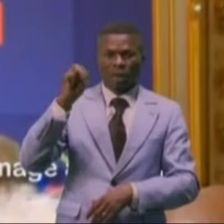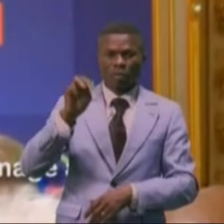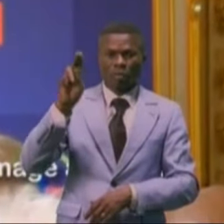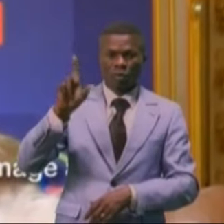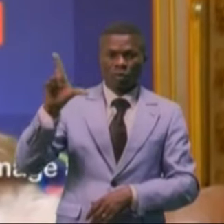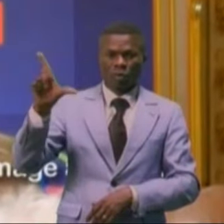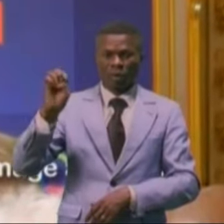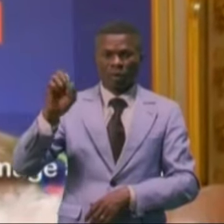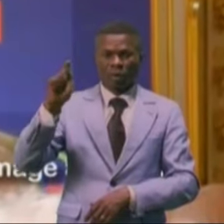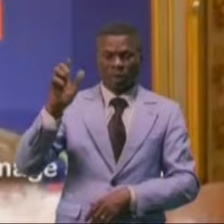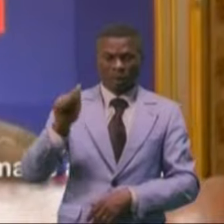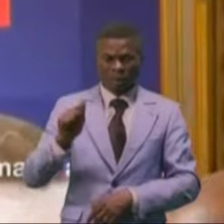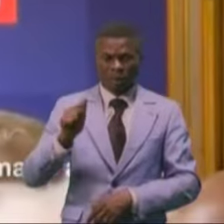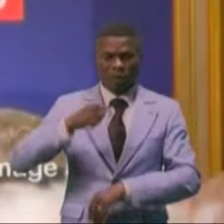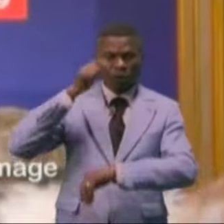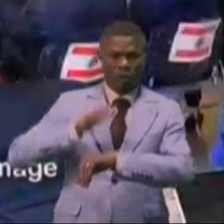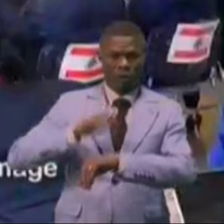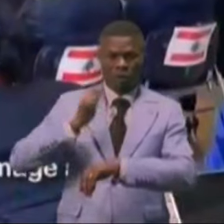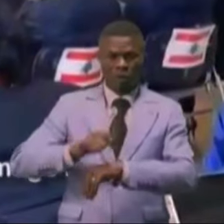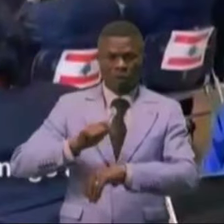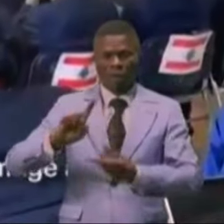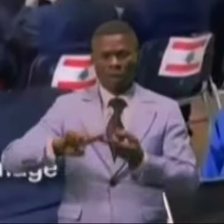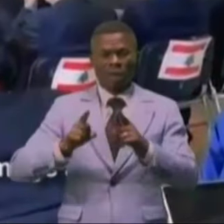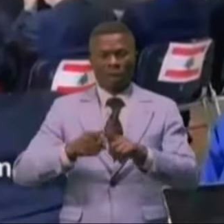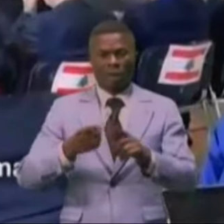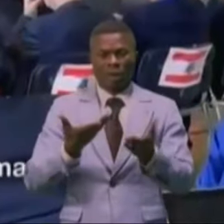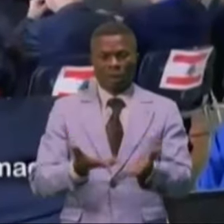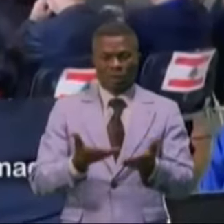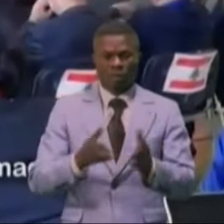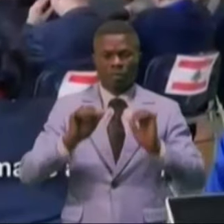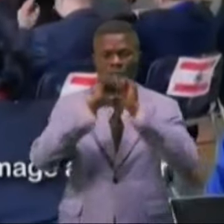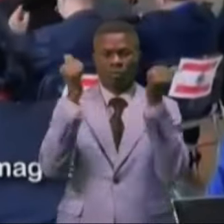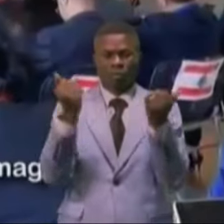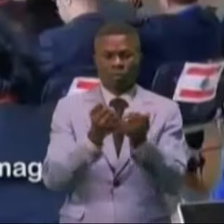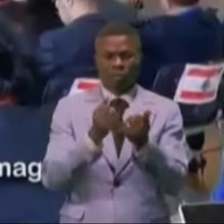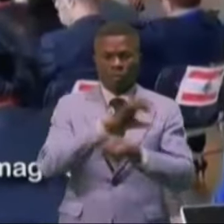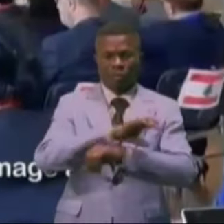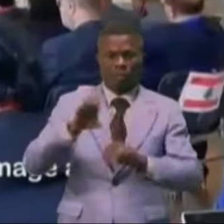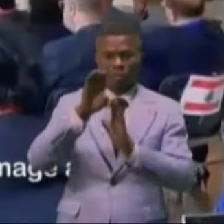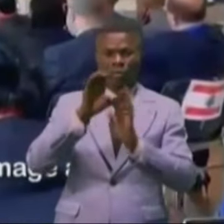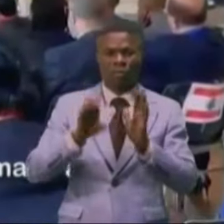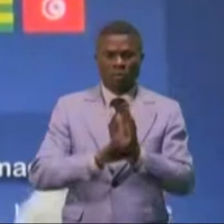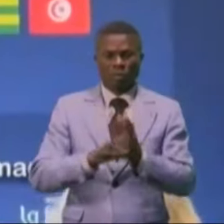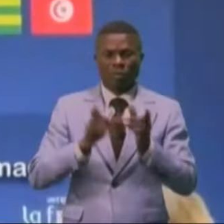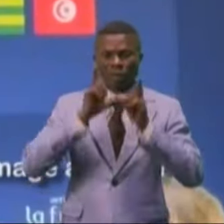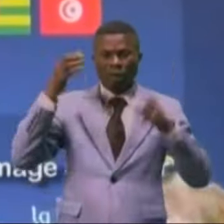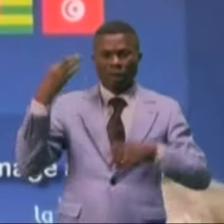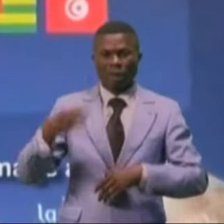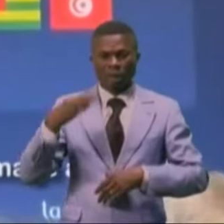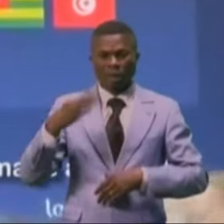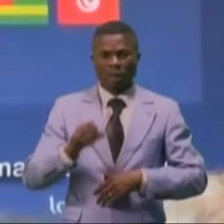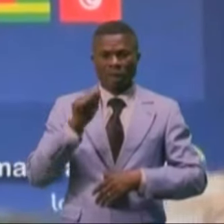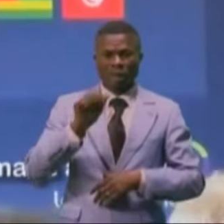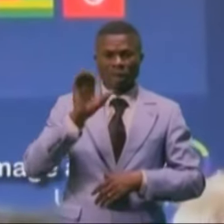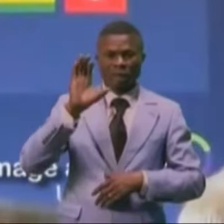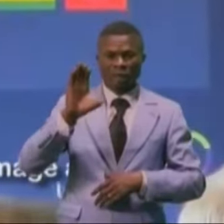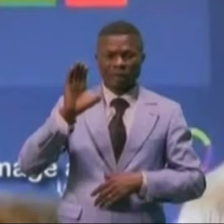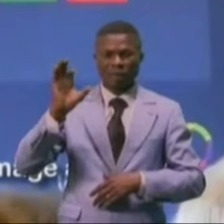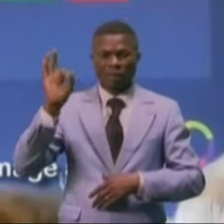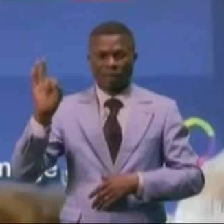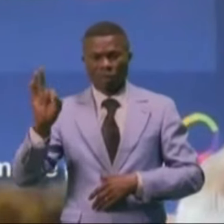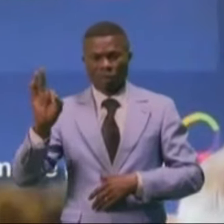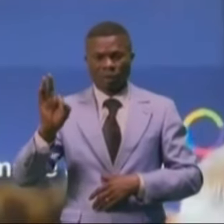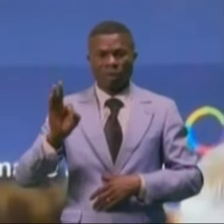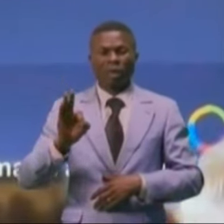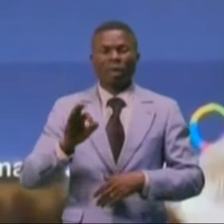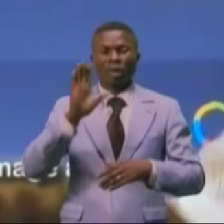François Bokona et quelques collaborateurs. L'Association des cours constitutionnels francophones ACCF est dirigée pour ce